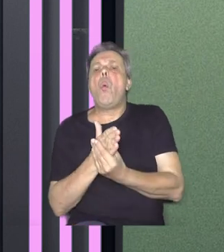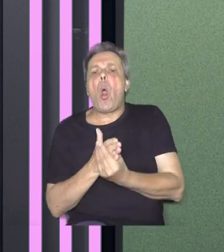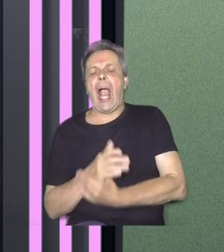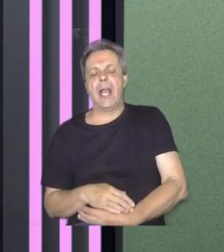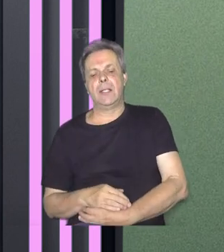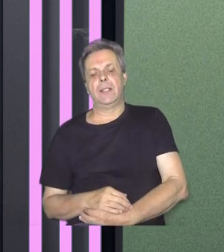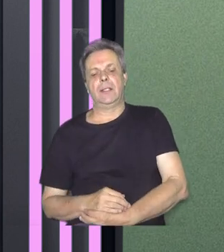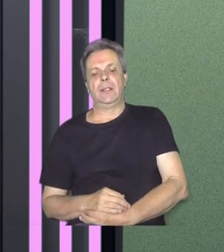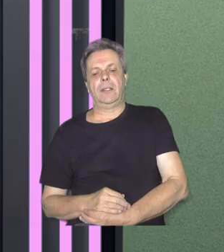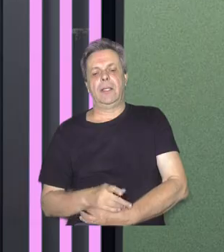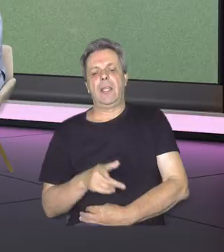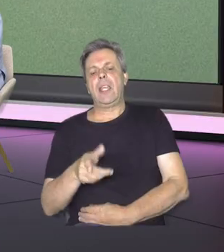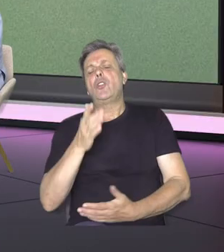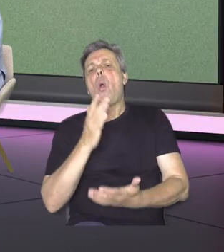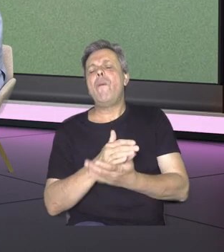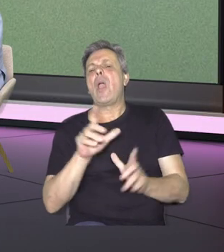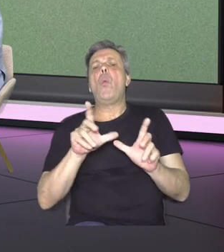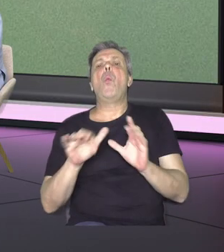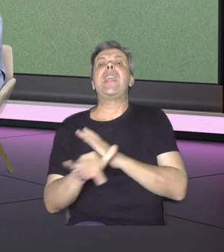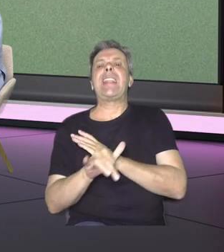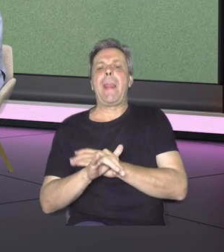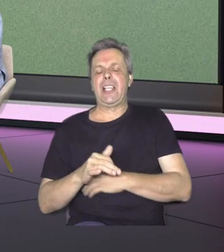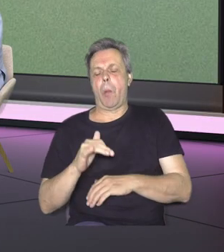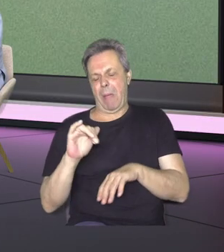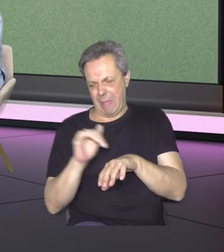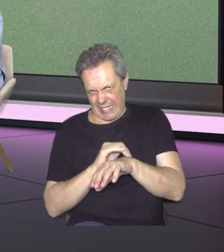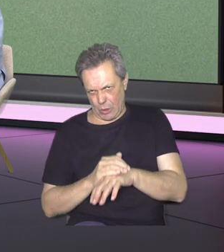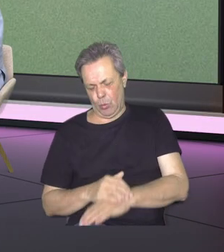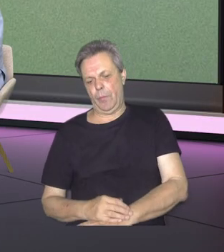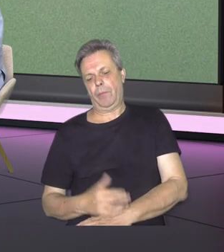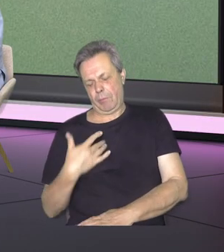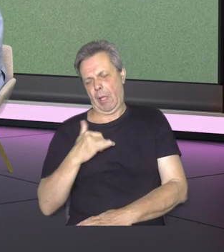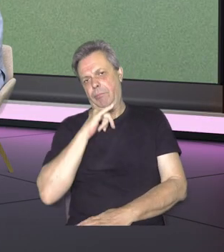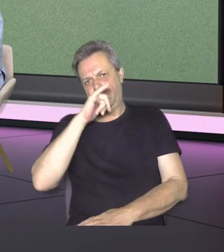uloga i to je uvijek u 11. mjesecu.